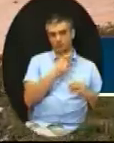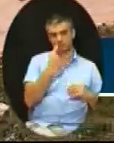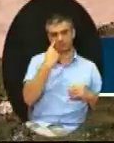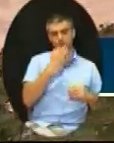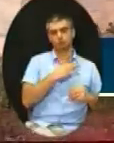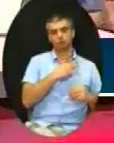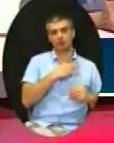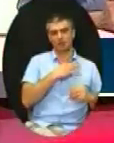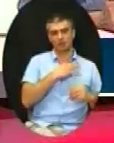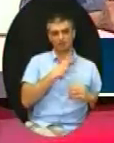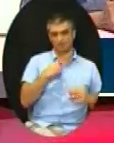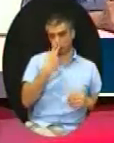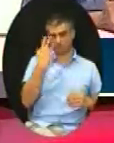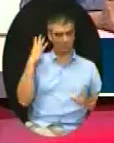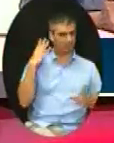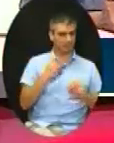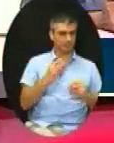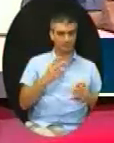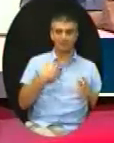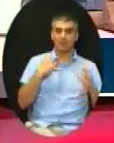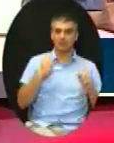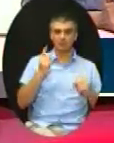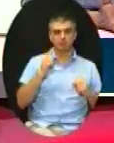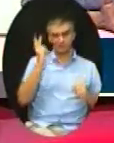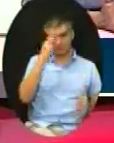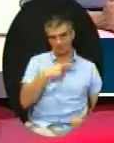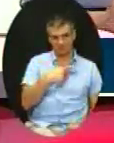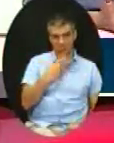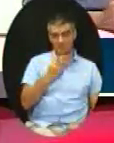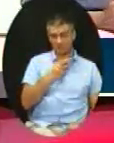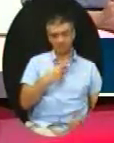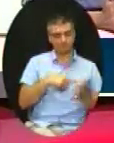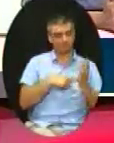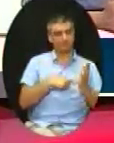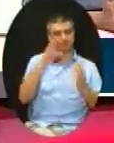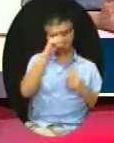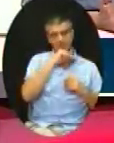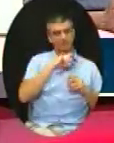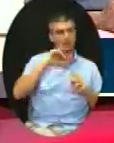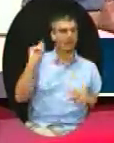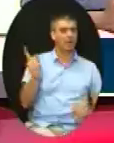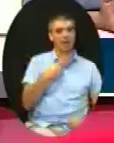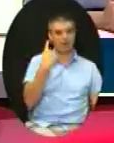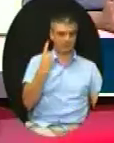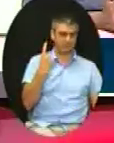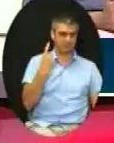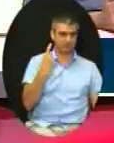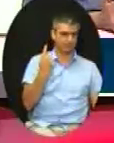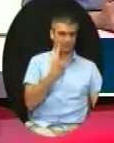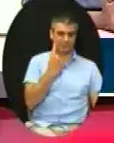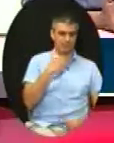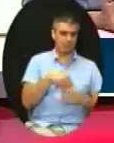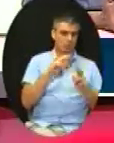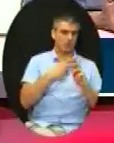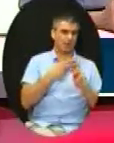ההתרשמות שלי ממה שראיתי בשטח, ואין ספק שצריך להבין שהדבר הזה משקף את התפיסה הכללית היחידה